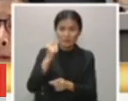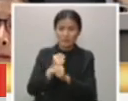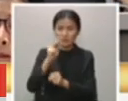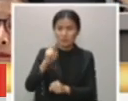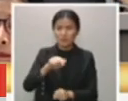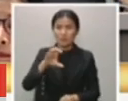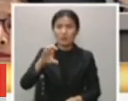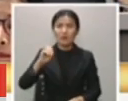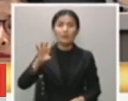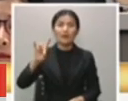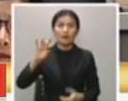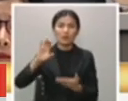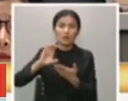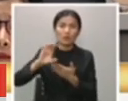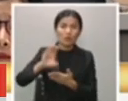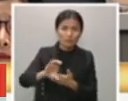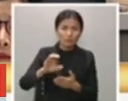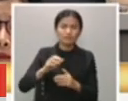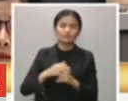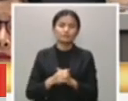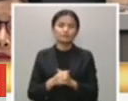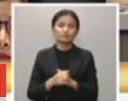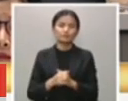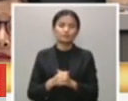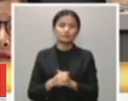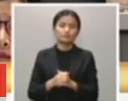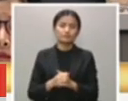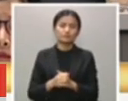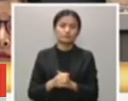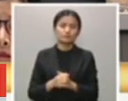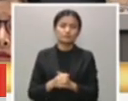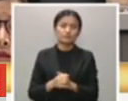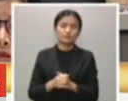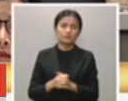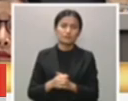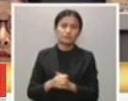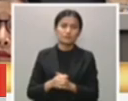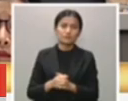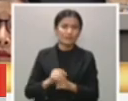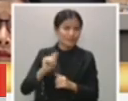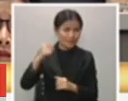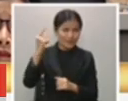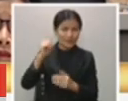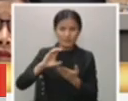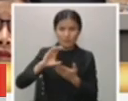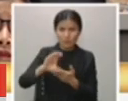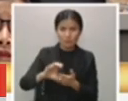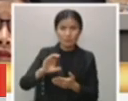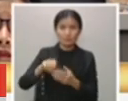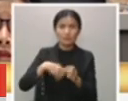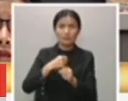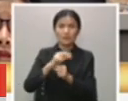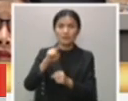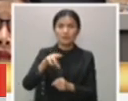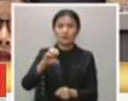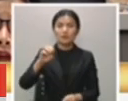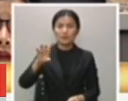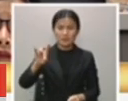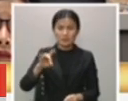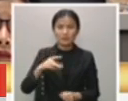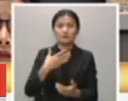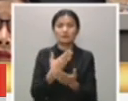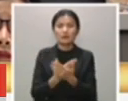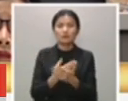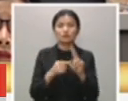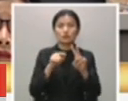2558ผมไม่ย้อนไป57นะครับเอา58ที่ท่านทำงบประมาณเป็นปีแรกเลยปีนั้นเนี่ยงบประมาณตั้งไว้ที่ 2.575 ล้านล้